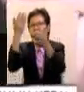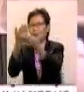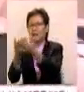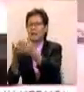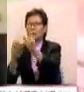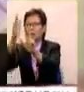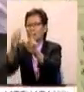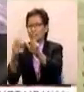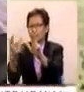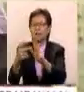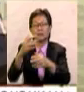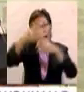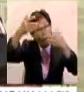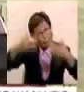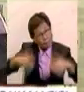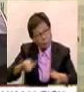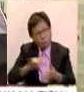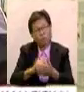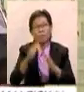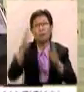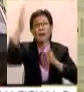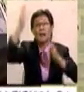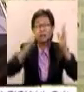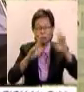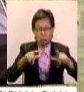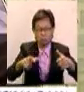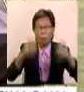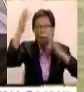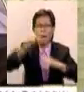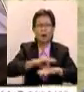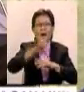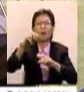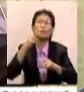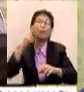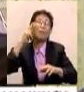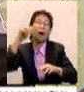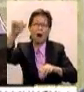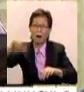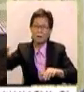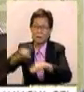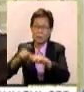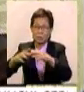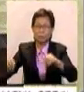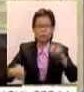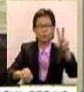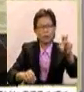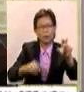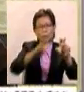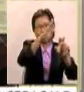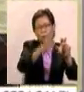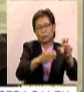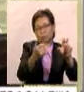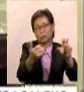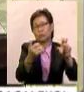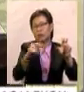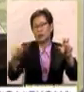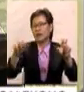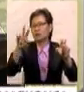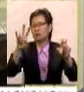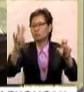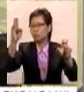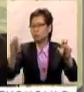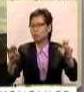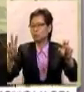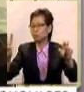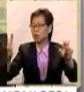Mac. Manakala selepas itu, skuad negara akan ke Kejohanan Remaja Asia di Jepun dari 30 Jun hingga 7 Julai